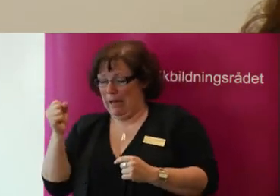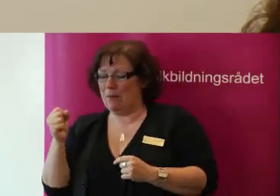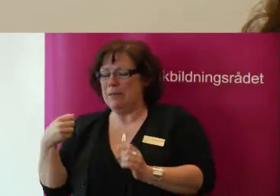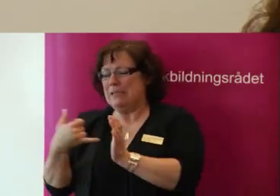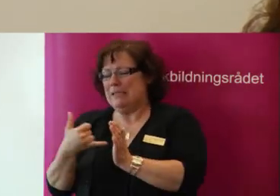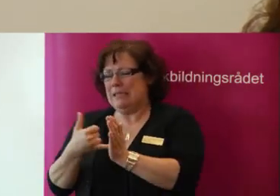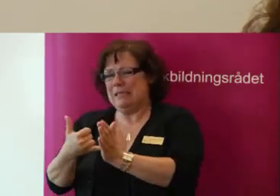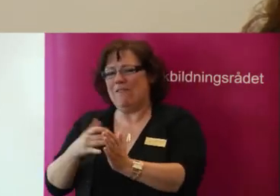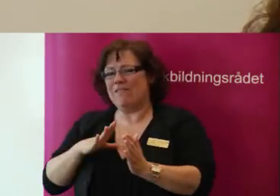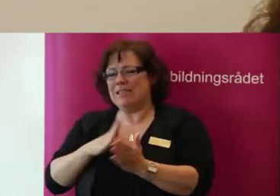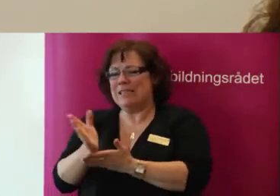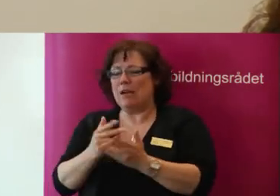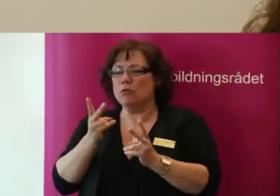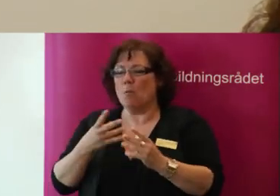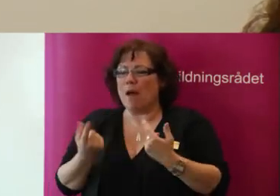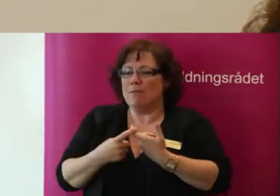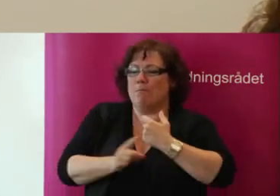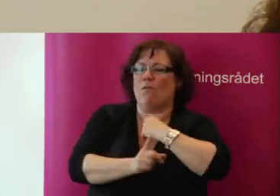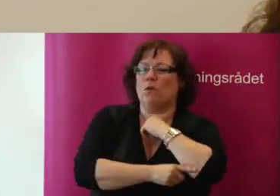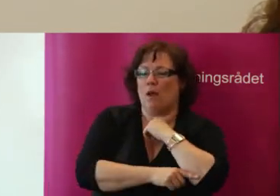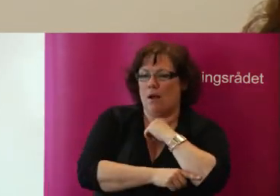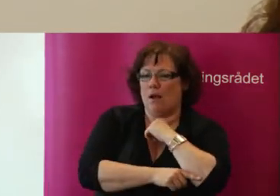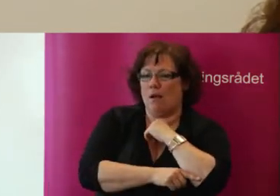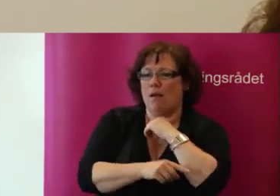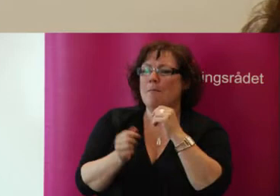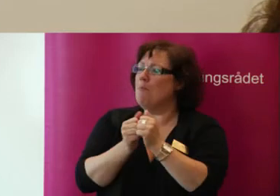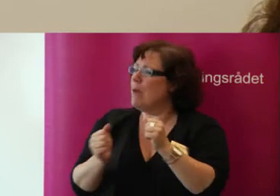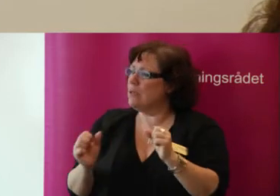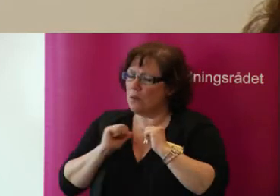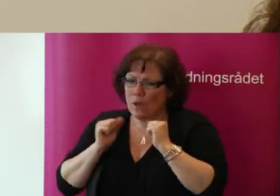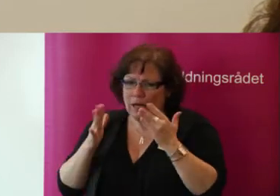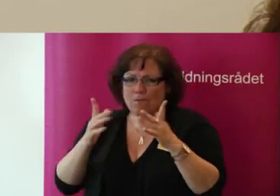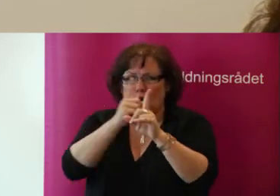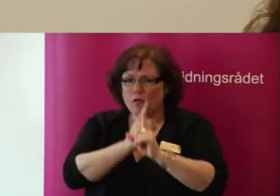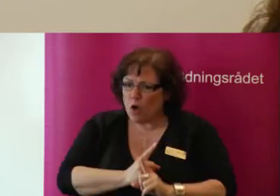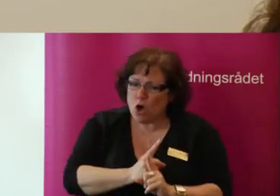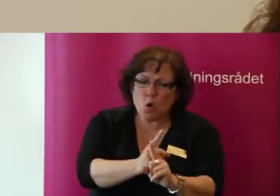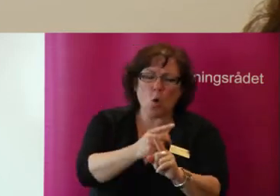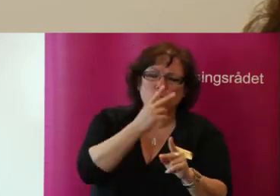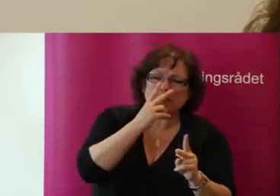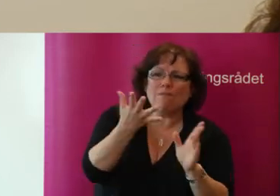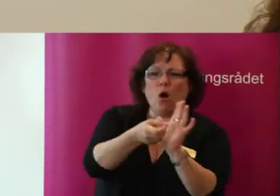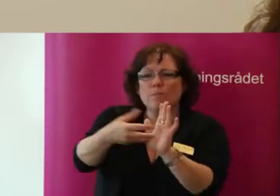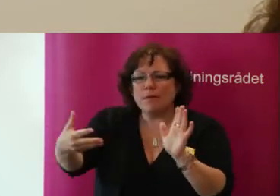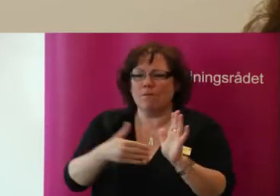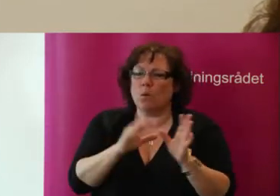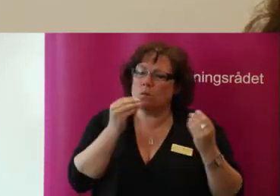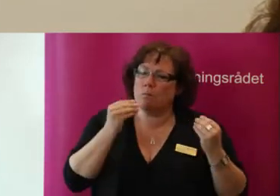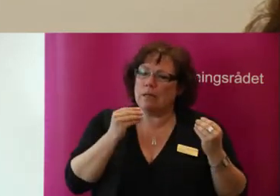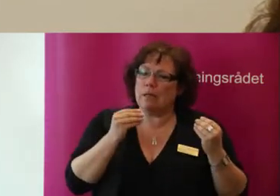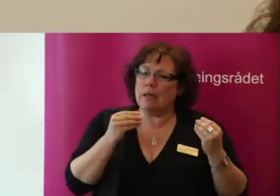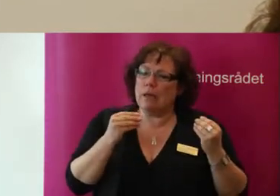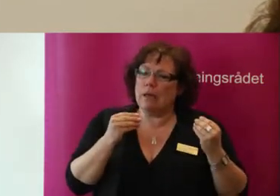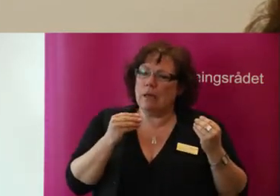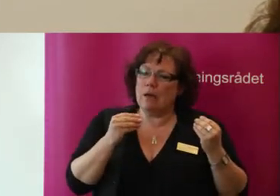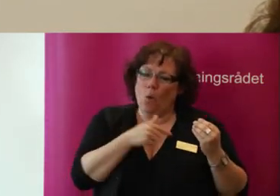som är professionalisering. Men uppföljning, gärna uppföljning på effekten, vad det leder till. Det är det vi behöver i folkbildning